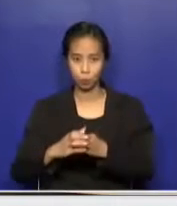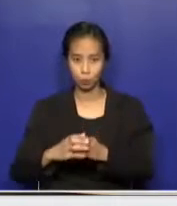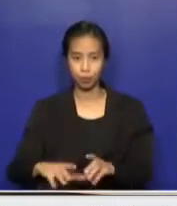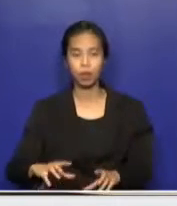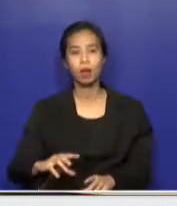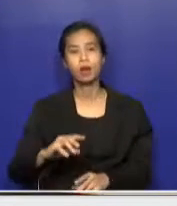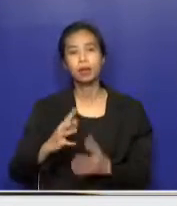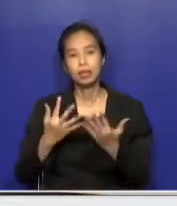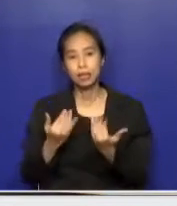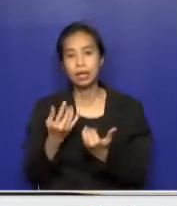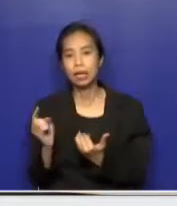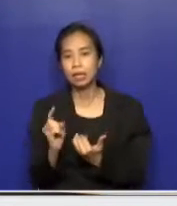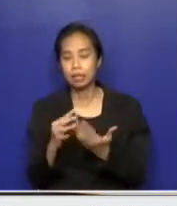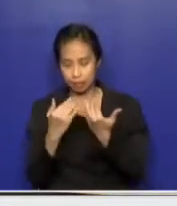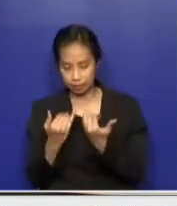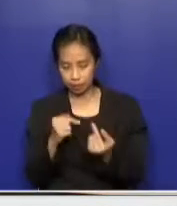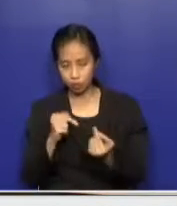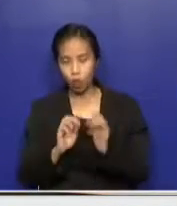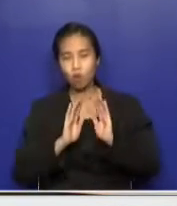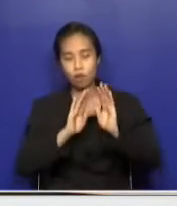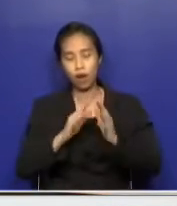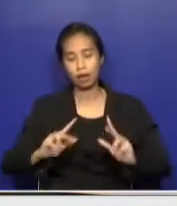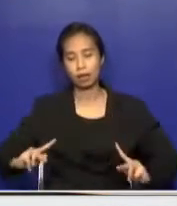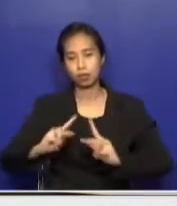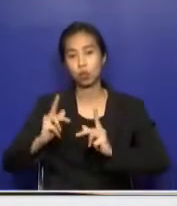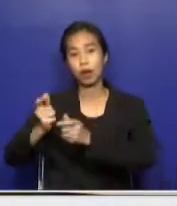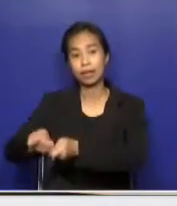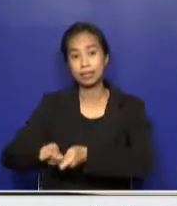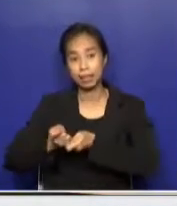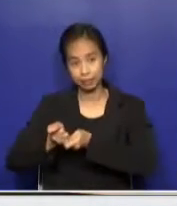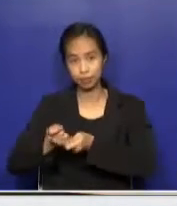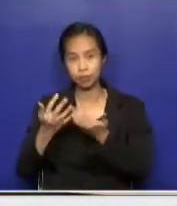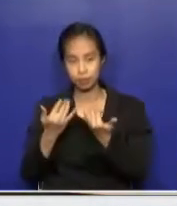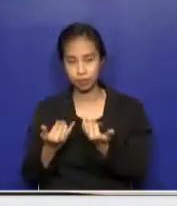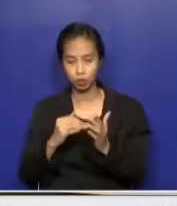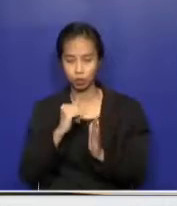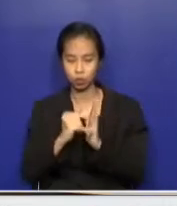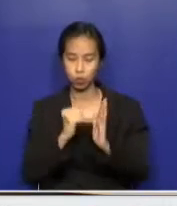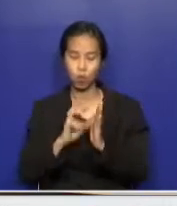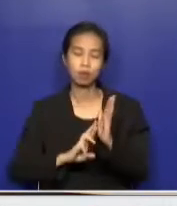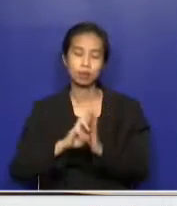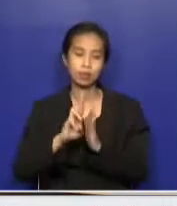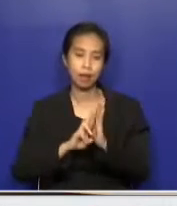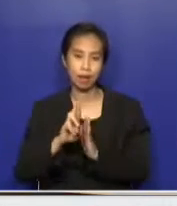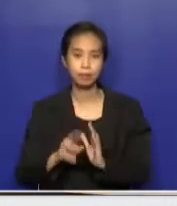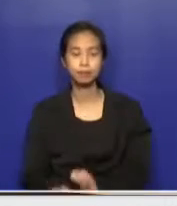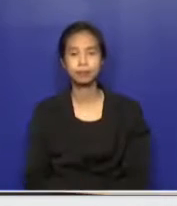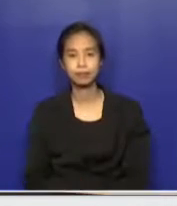มฝากไปยังกระทรวงเกษตรและสหกรณ์เรื่องปัญหาราคาข้าวตกต่ำที่จังหวัดเชียงรายนะครับชาวบ้